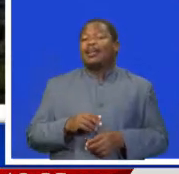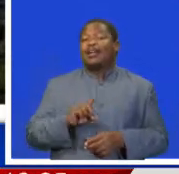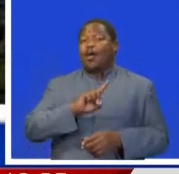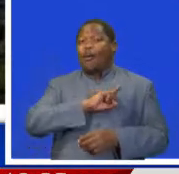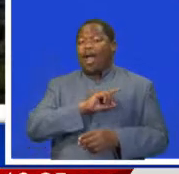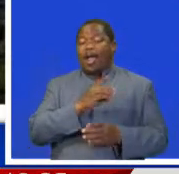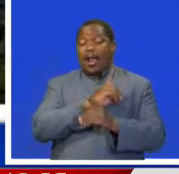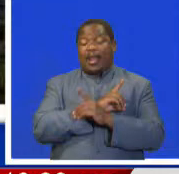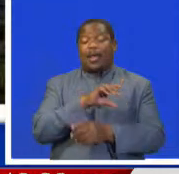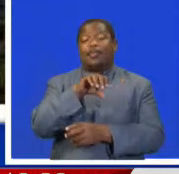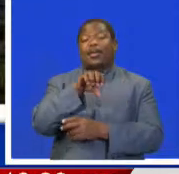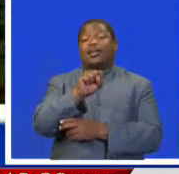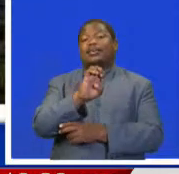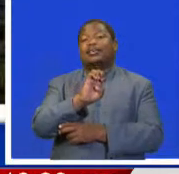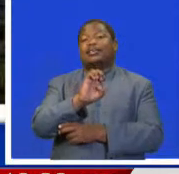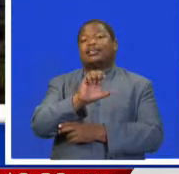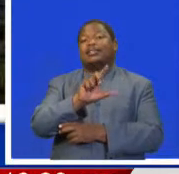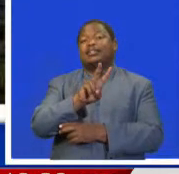Lucas Ocampos.